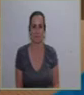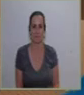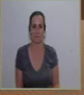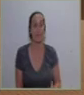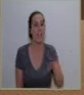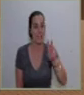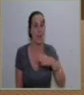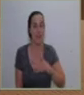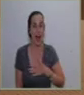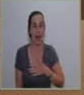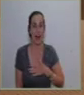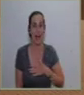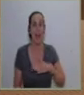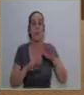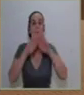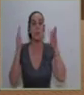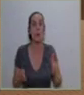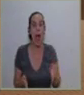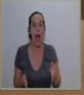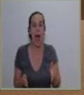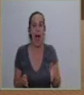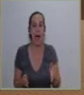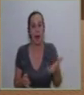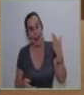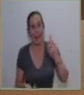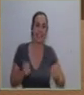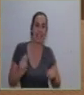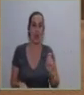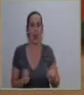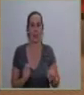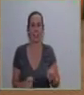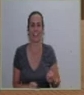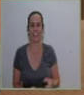יש לנו סוכה. בוא נרקוד. סוכה!